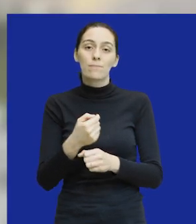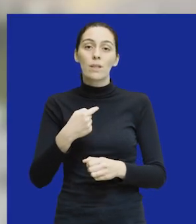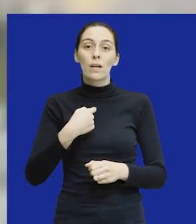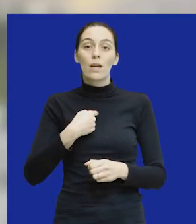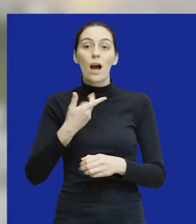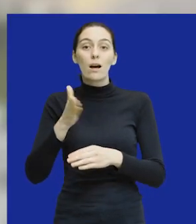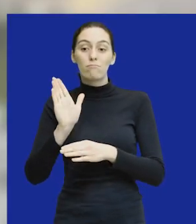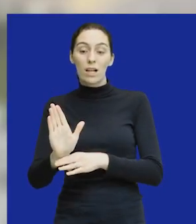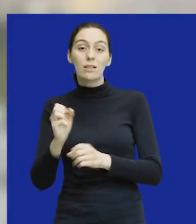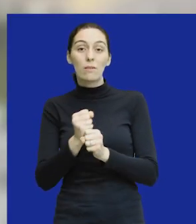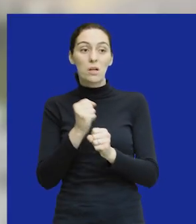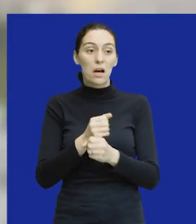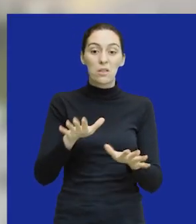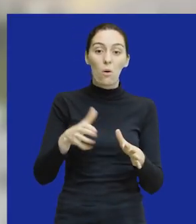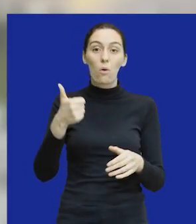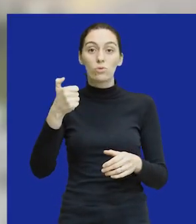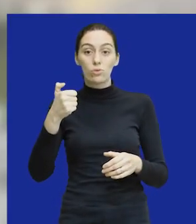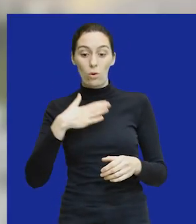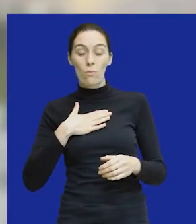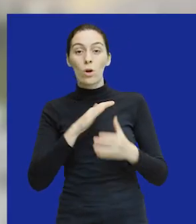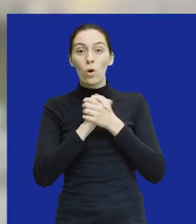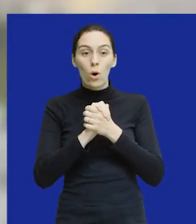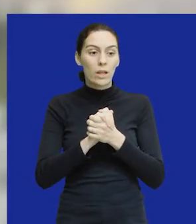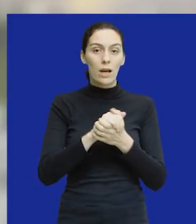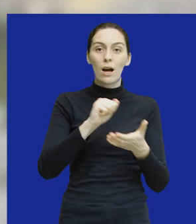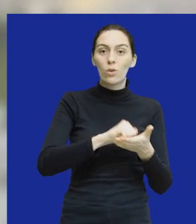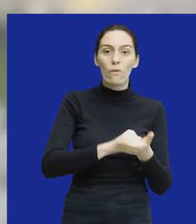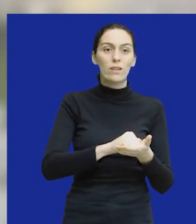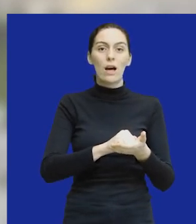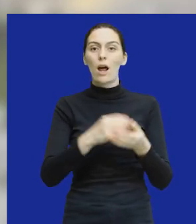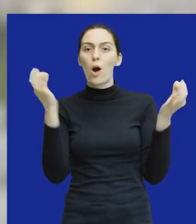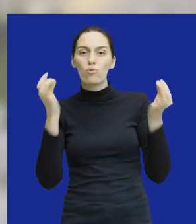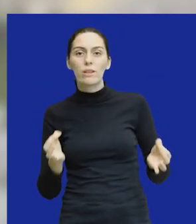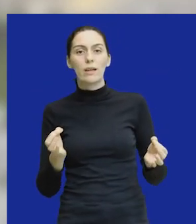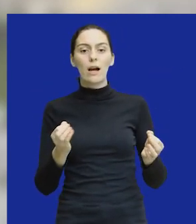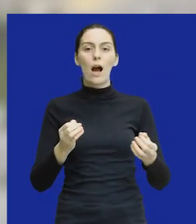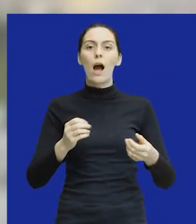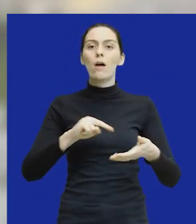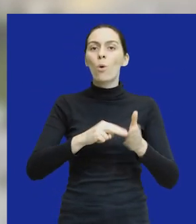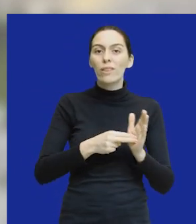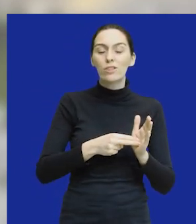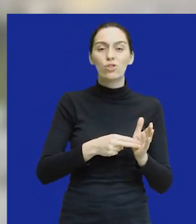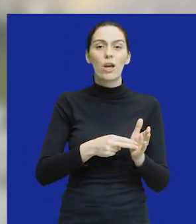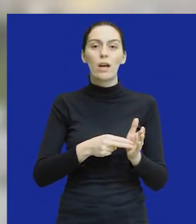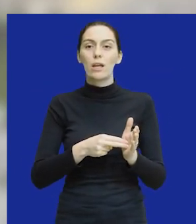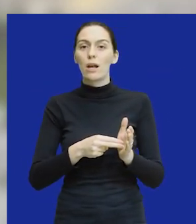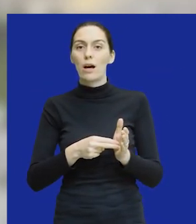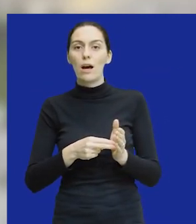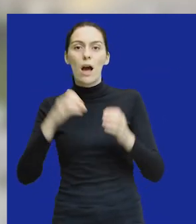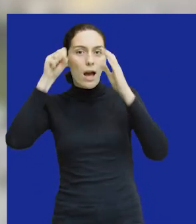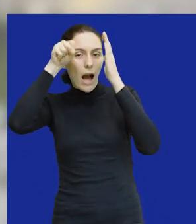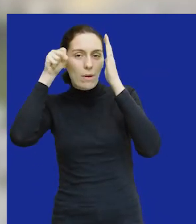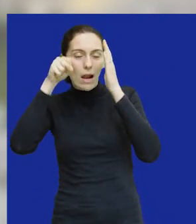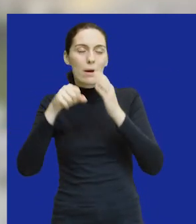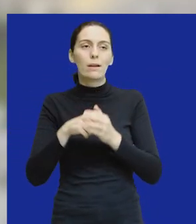Ja predstavljam rad stotinjak mojih kolega, novinara, urednika, montažera, kamermana,